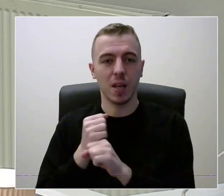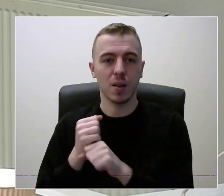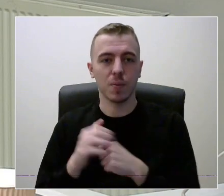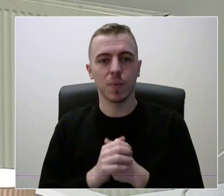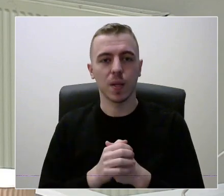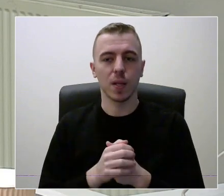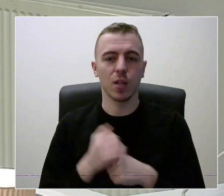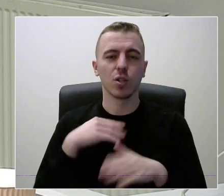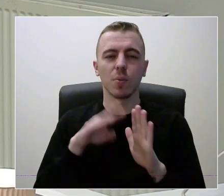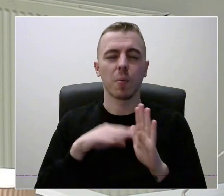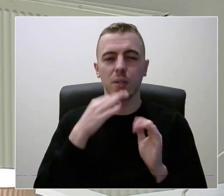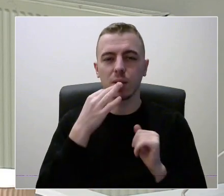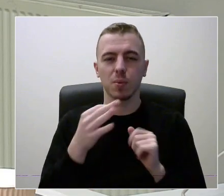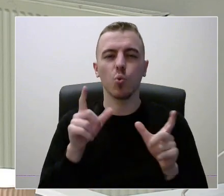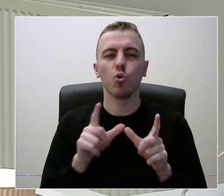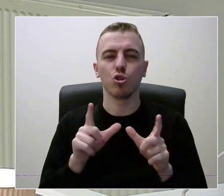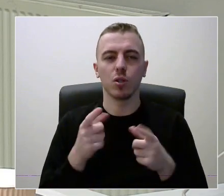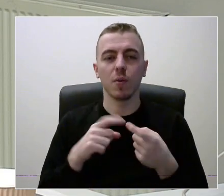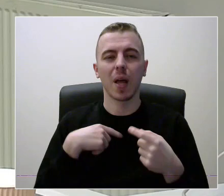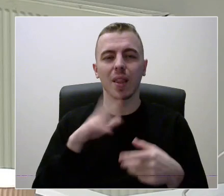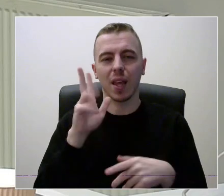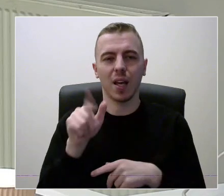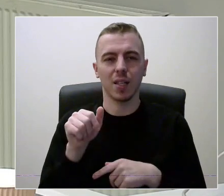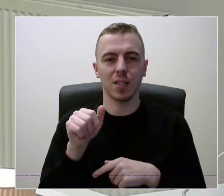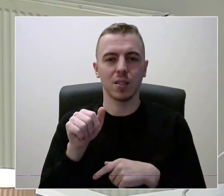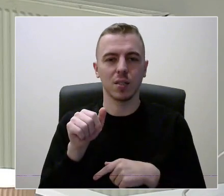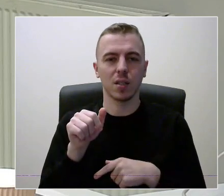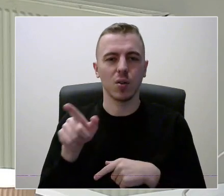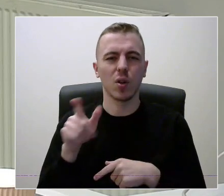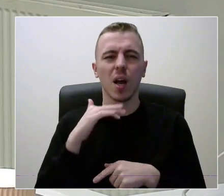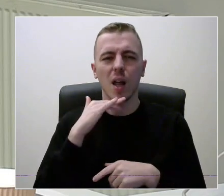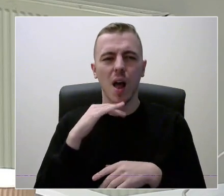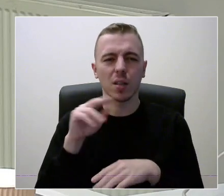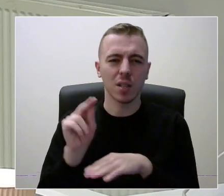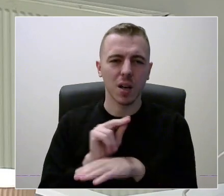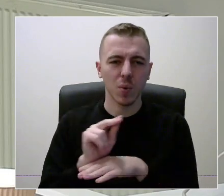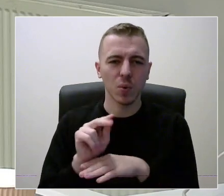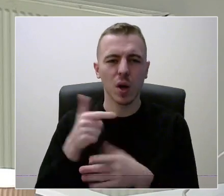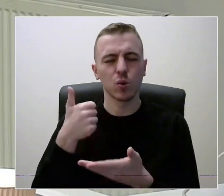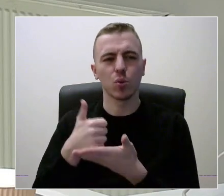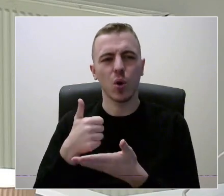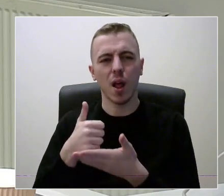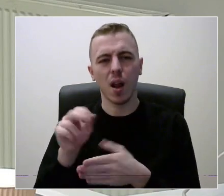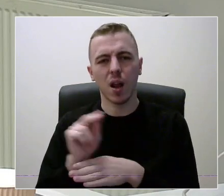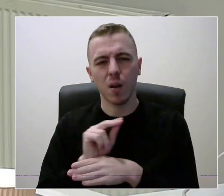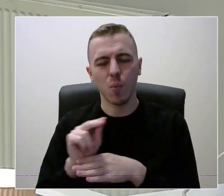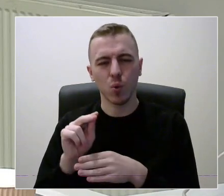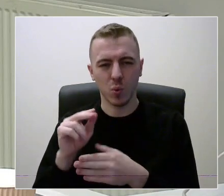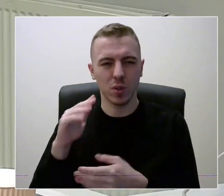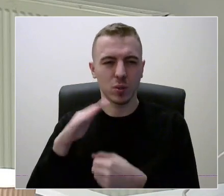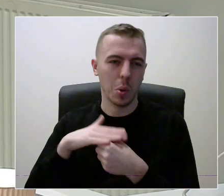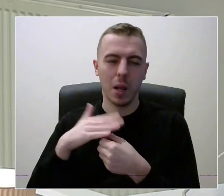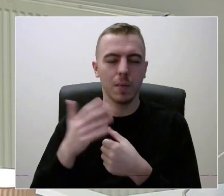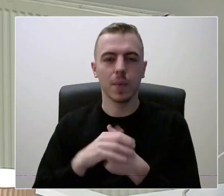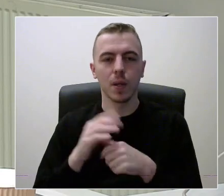ūkiškai pasakysiu, žinau, kad man nuoširdžiai keista yra, ar tu klasę remontuoji, ar tu stotelę remontuoji. Ateina rangovas ir